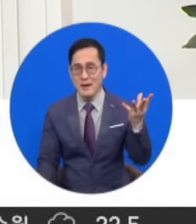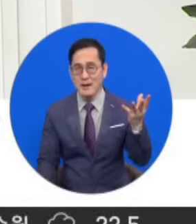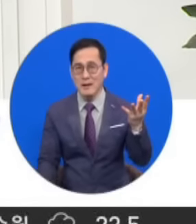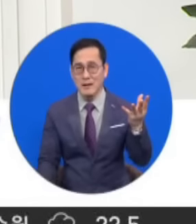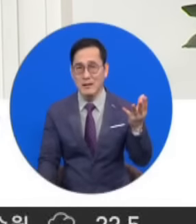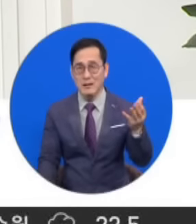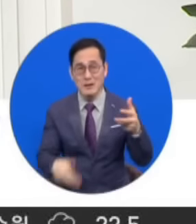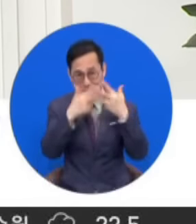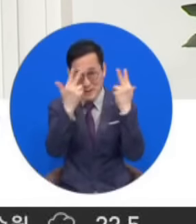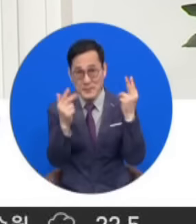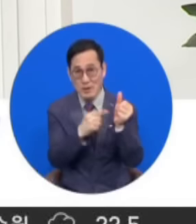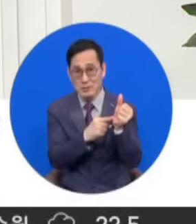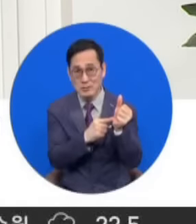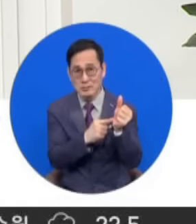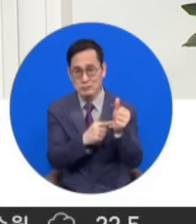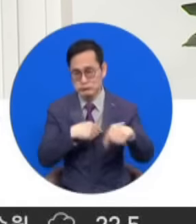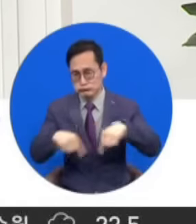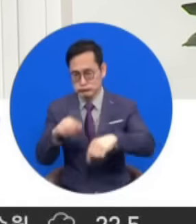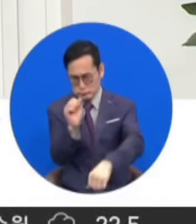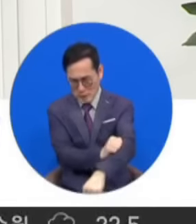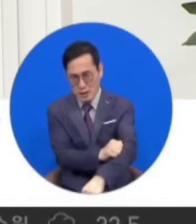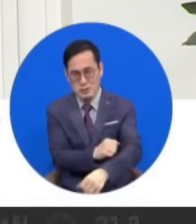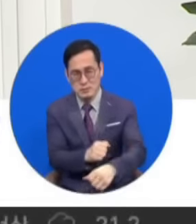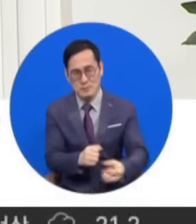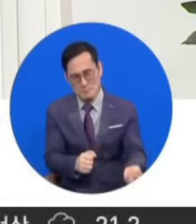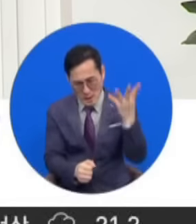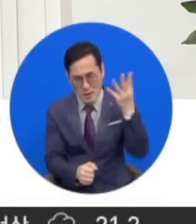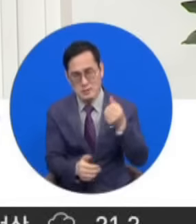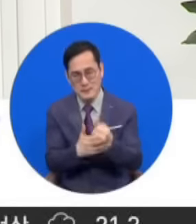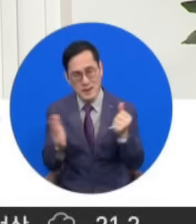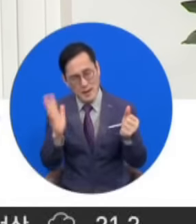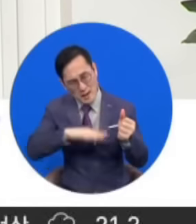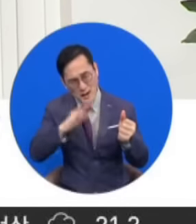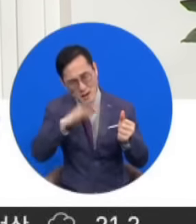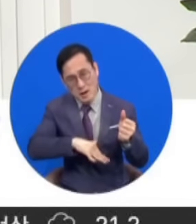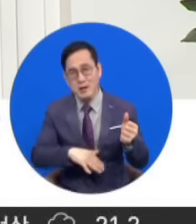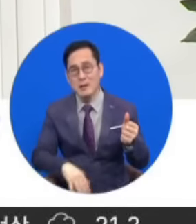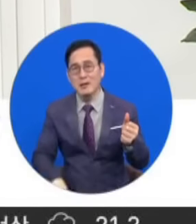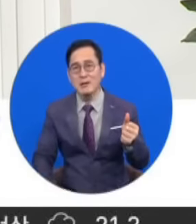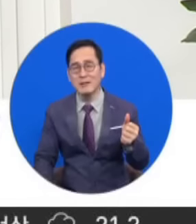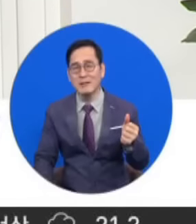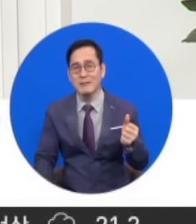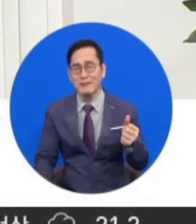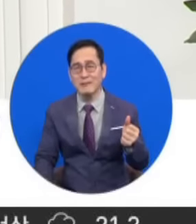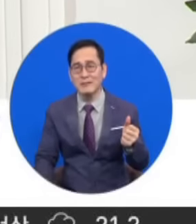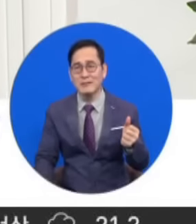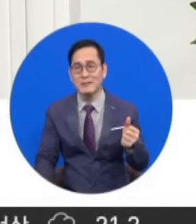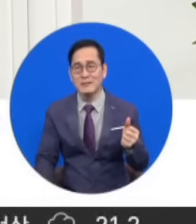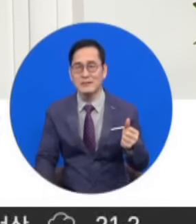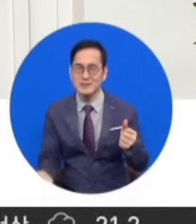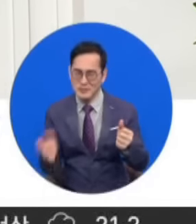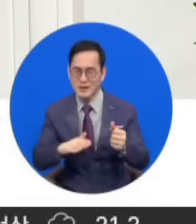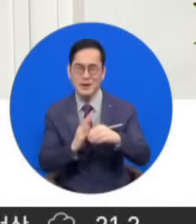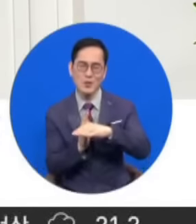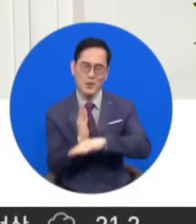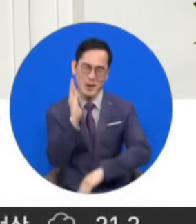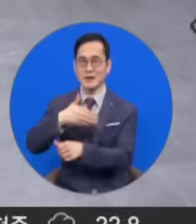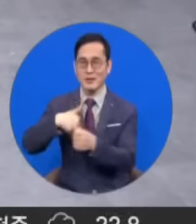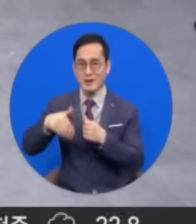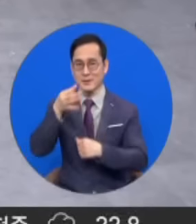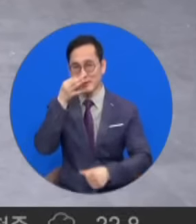가져준 대표한테 뭔가 리더십을 몰아주자 뭔가 다시 한번 일을 시키자 이런 분위기는 충분히 있는 것 같은데 그게 약간 좀 과하다는 생각이 좀 듭니다.